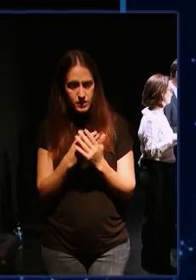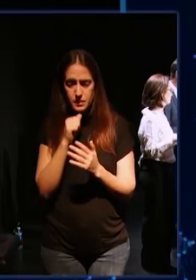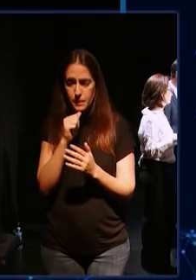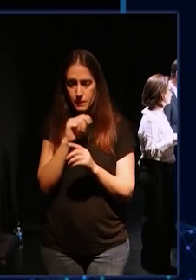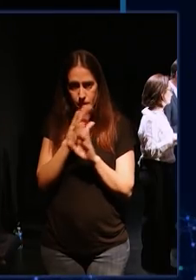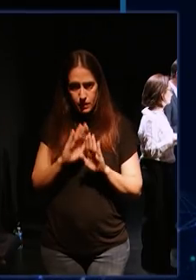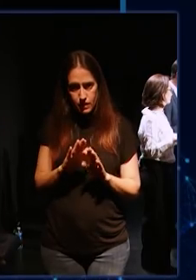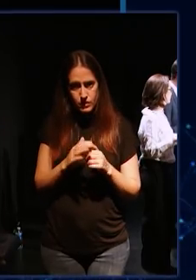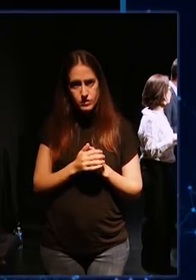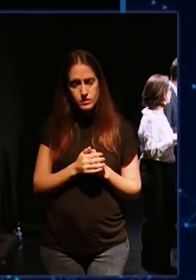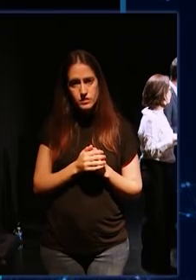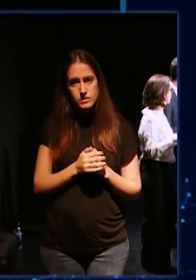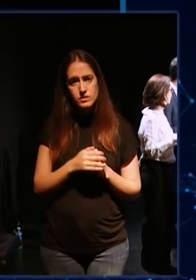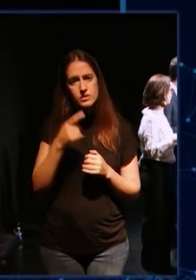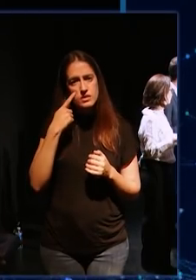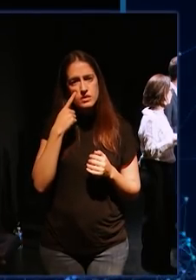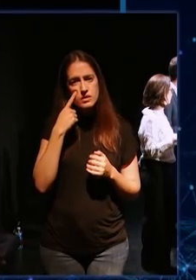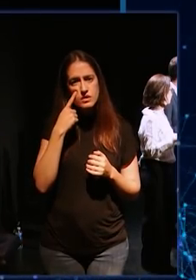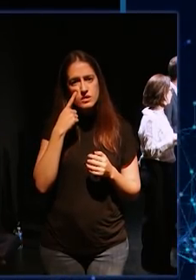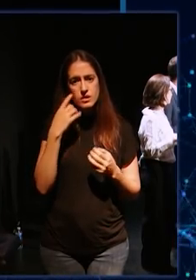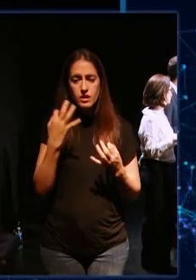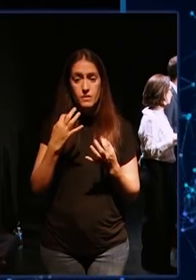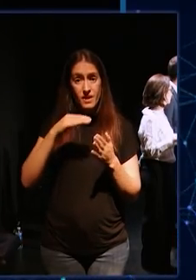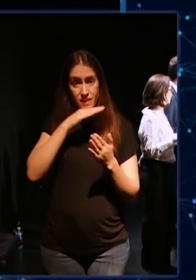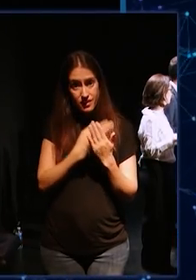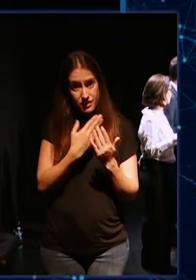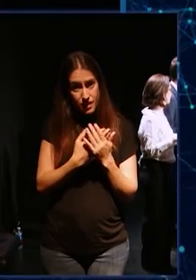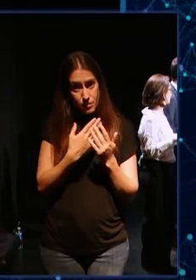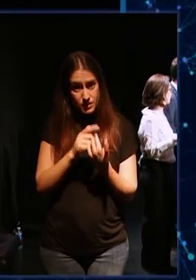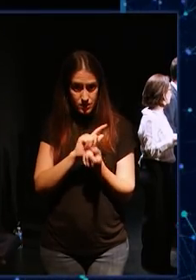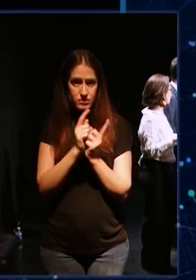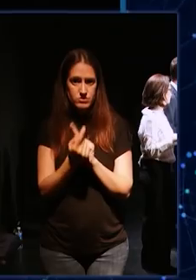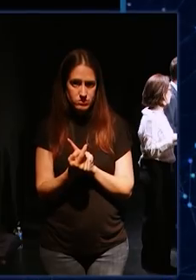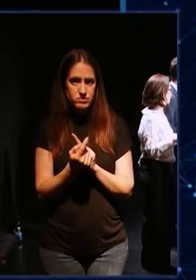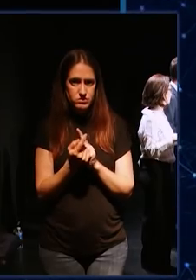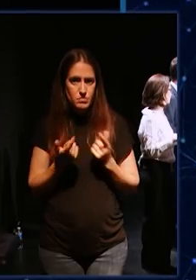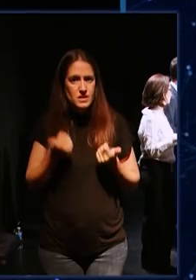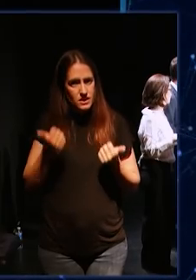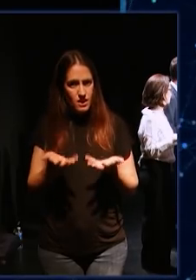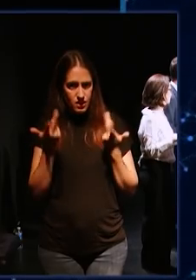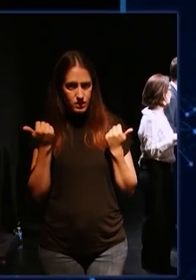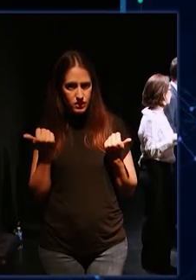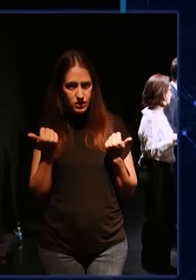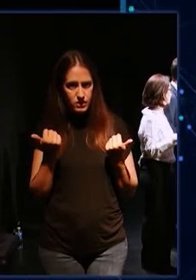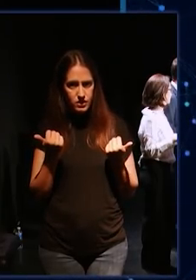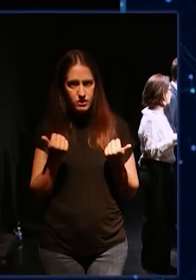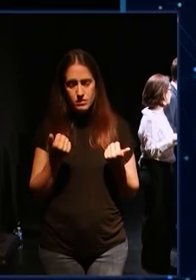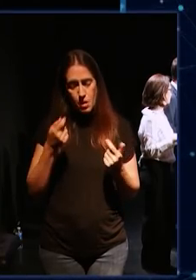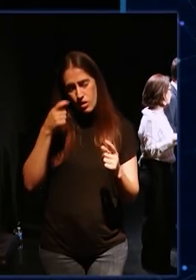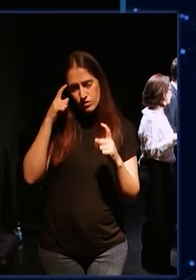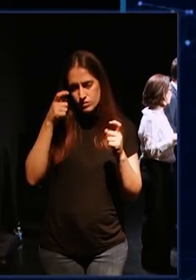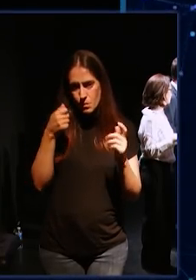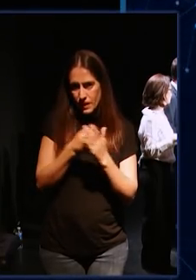rápidamente, se deberían de poder realizar los trámites pues con una rapidez pues la máxima